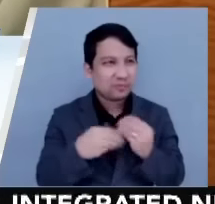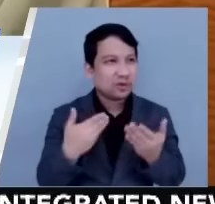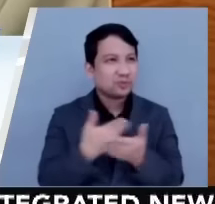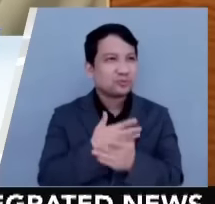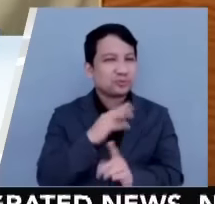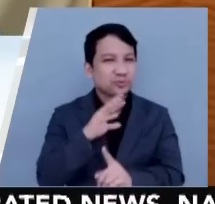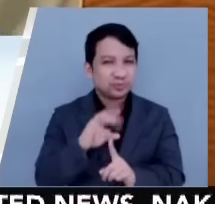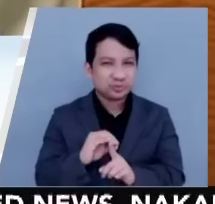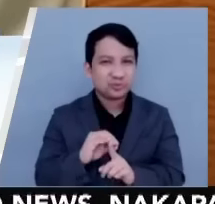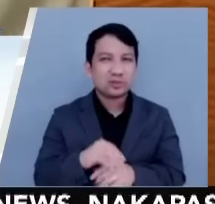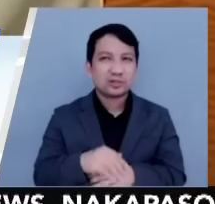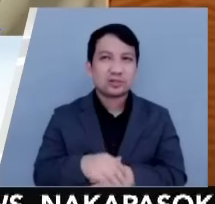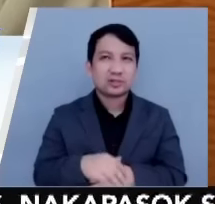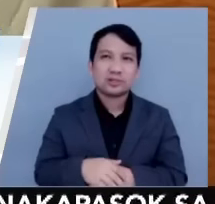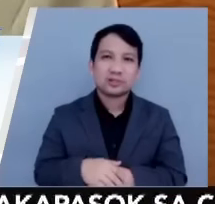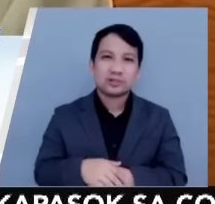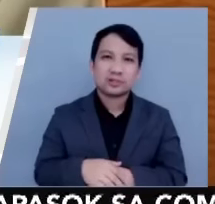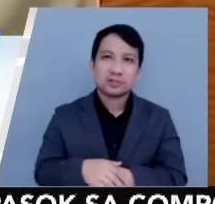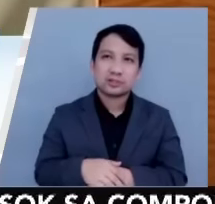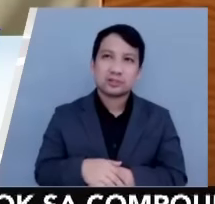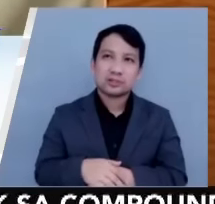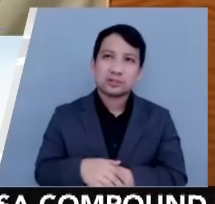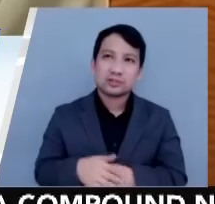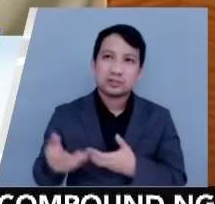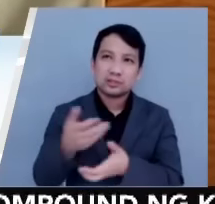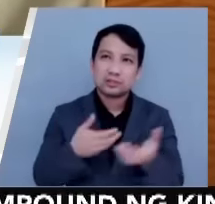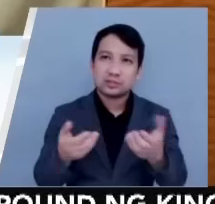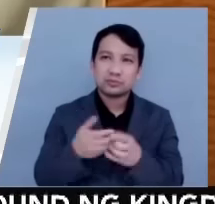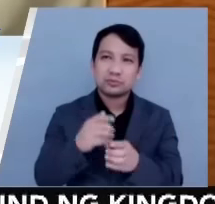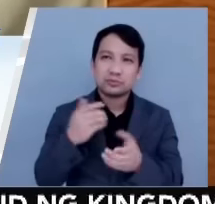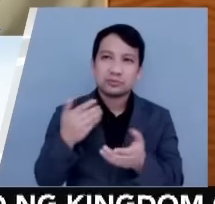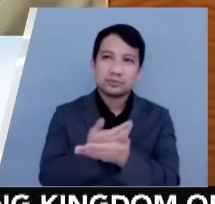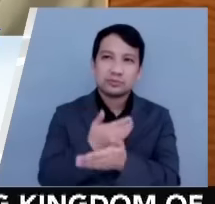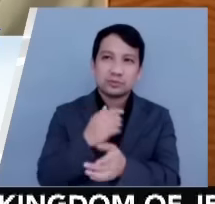and new language, new environment.